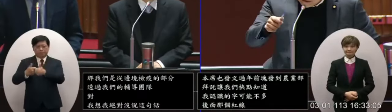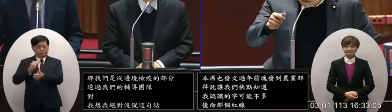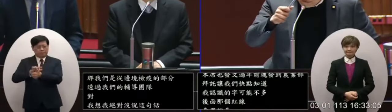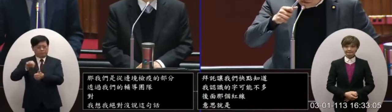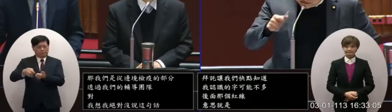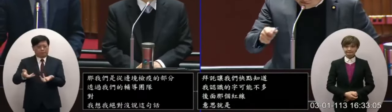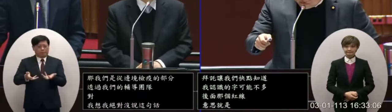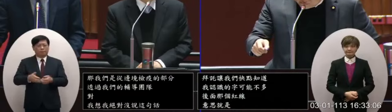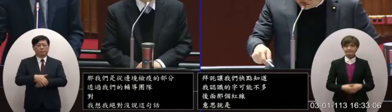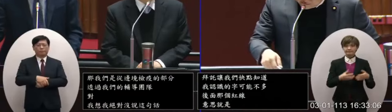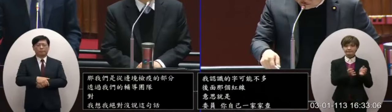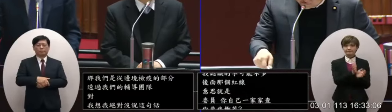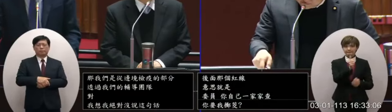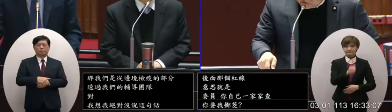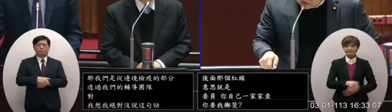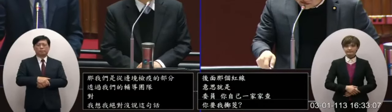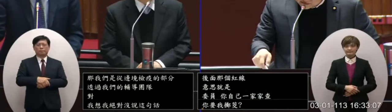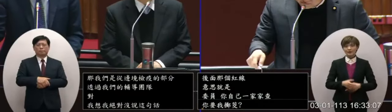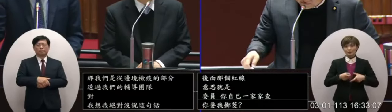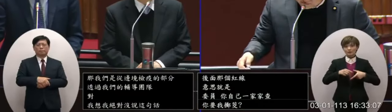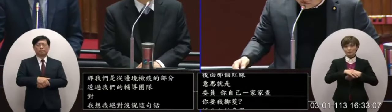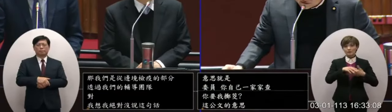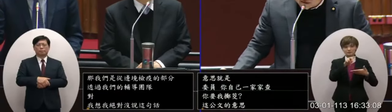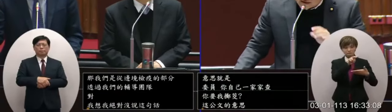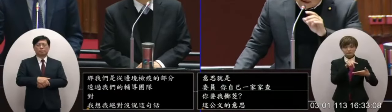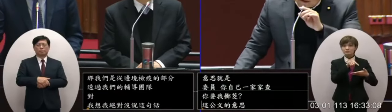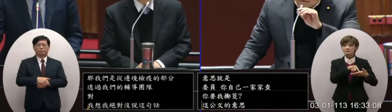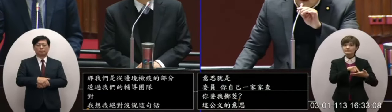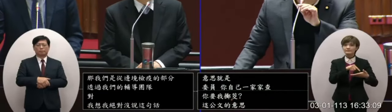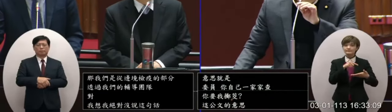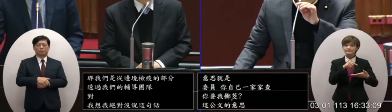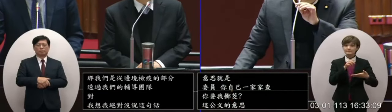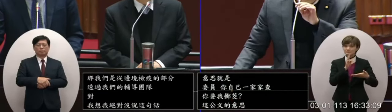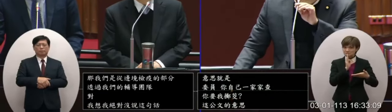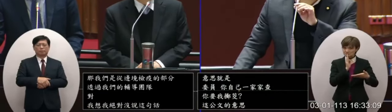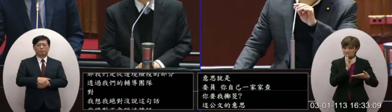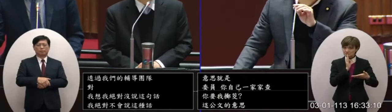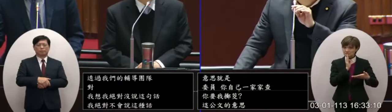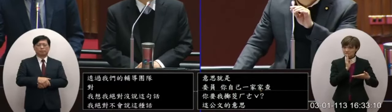助这个产业。 部长，我们先回到这份公文，那这个公文的内容是这样子吗？